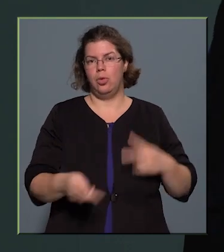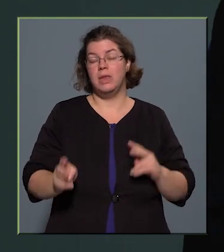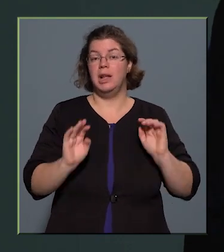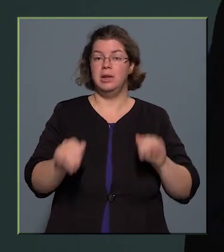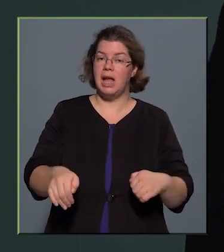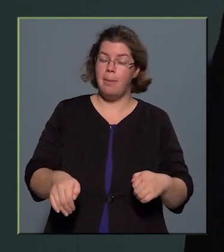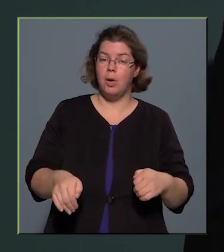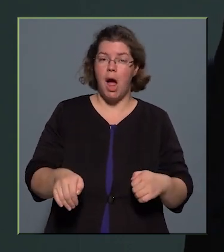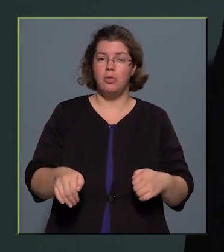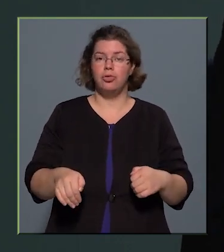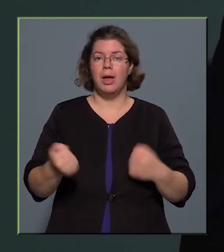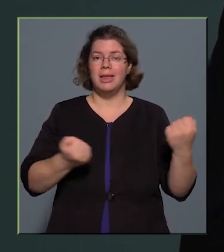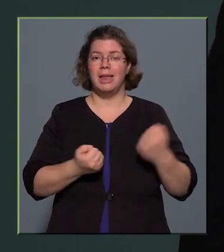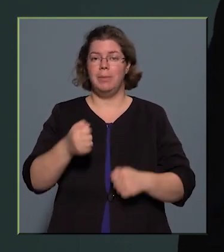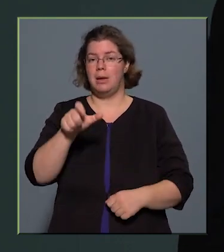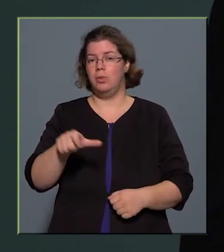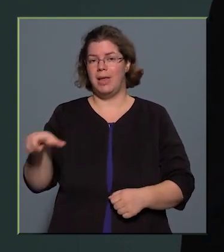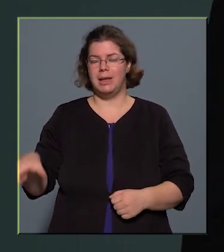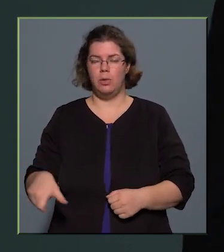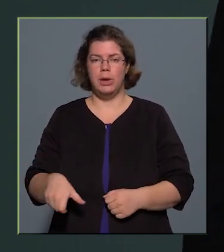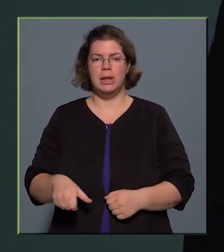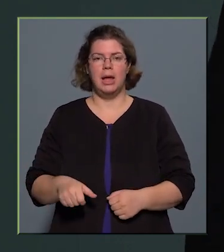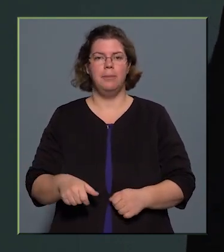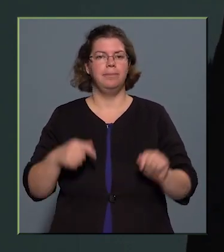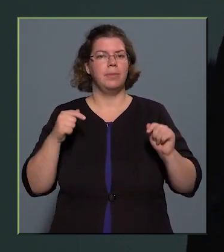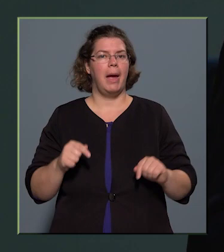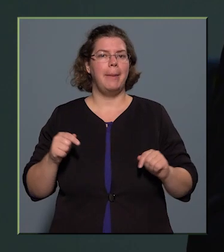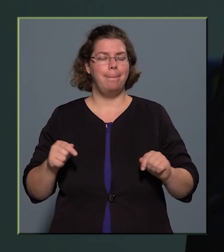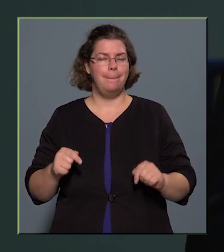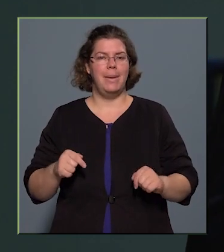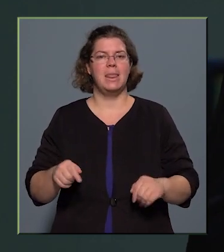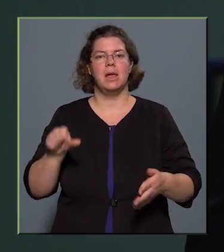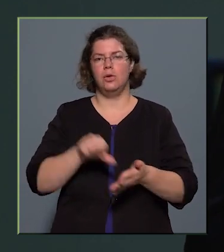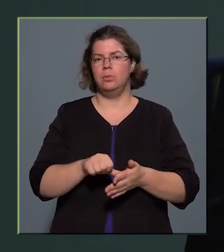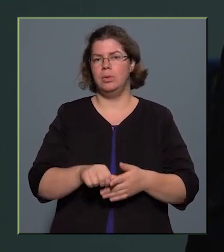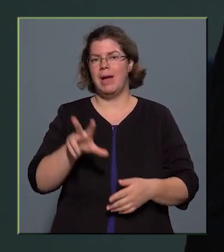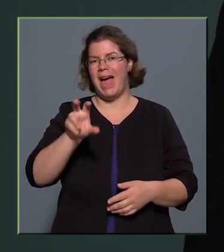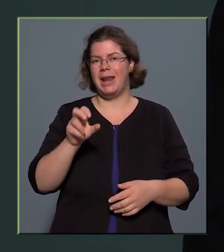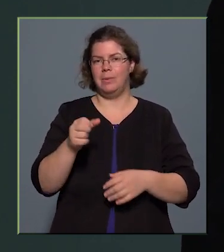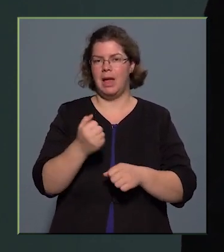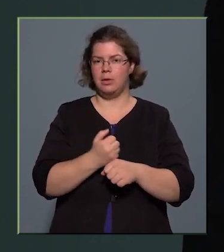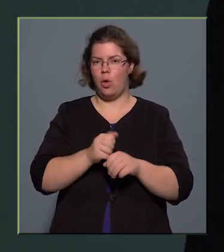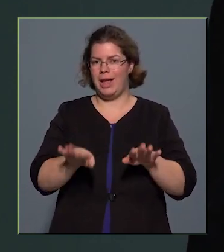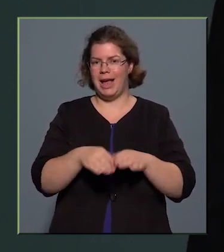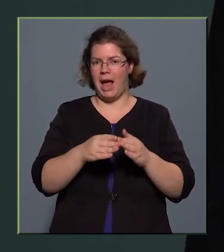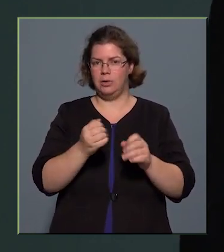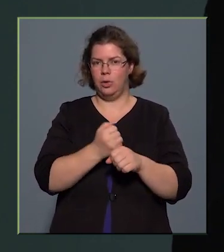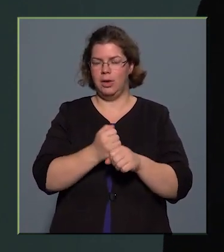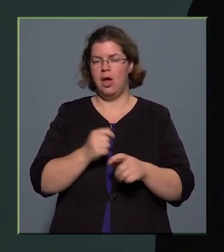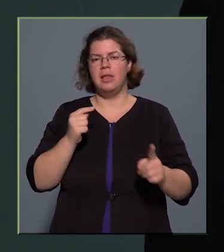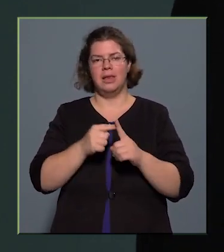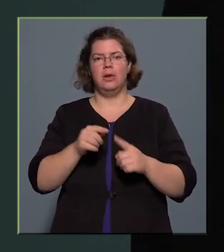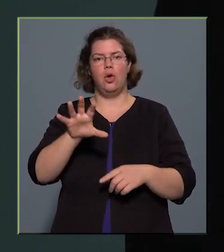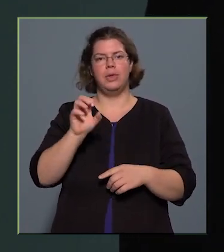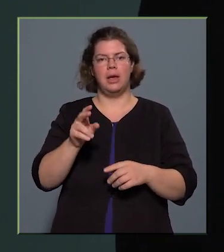támogassuk a gépjármű vezetőit. Ebben a központban jelenleg 300 kollégánk dolgozik, és a célunk az, hogy